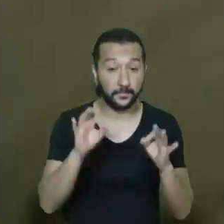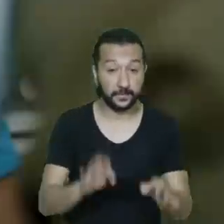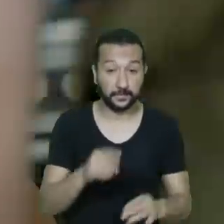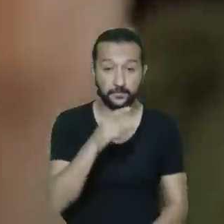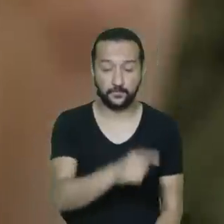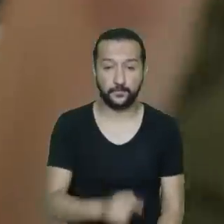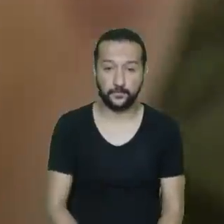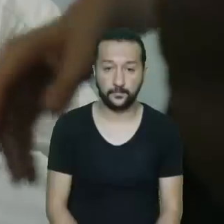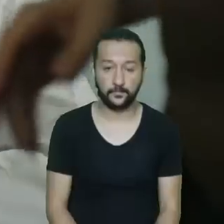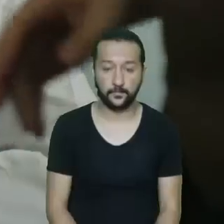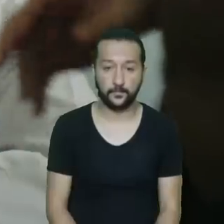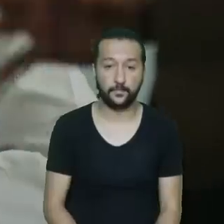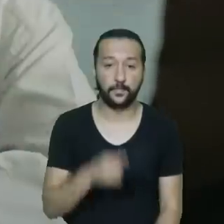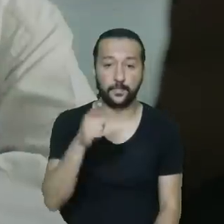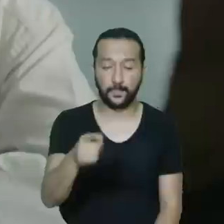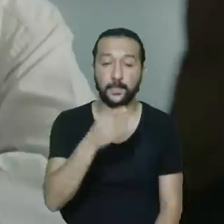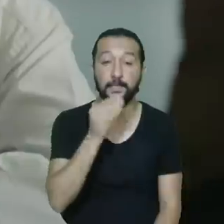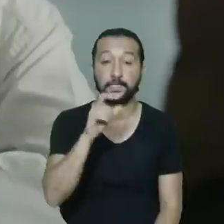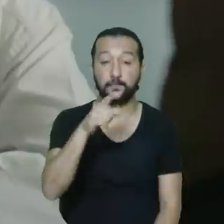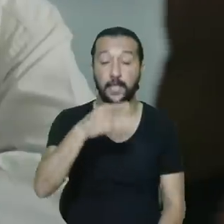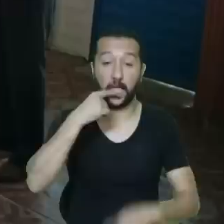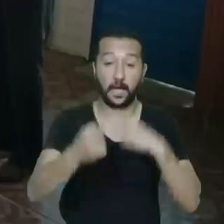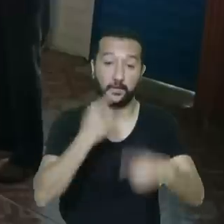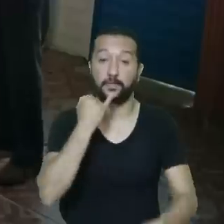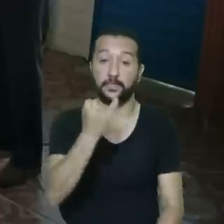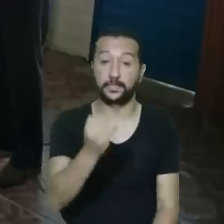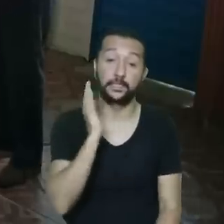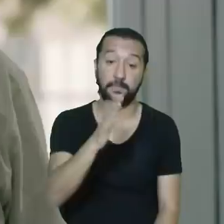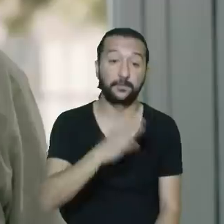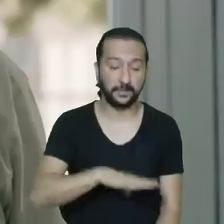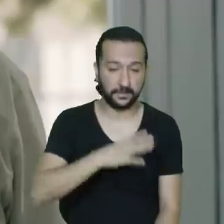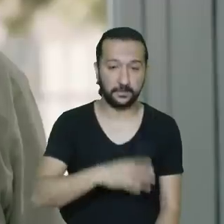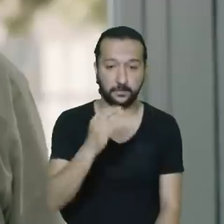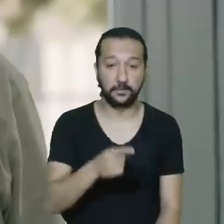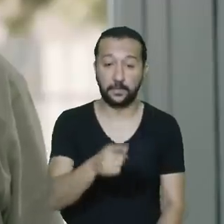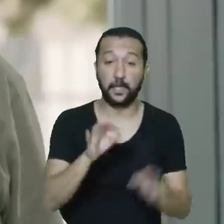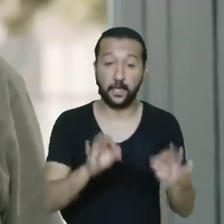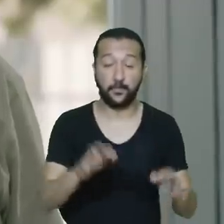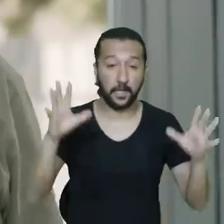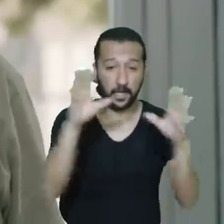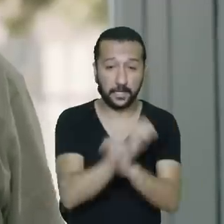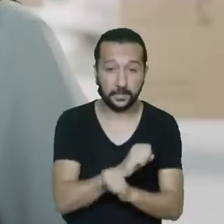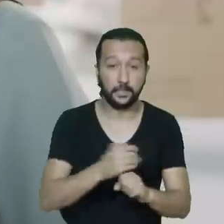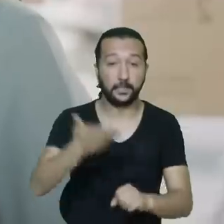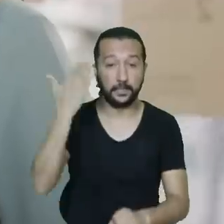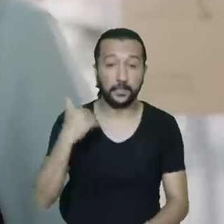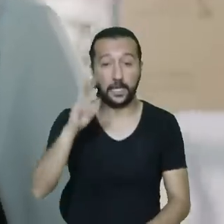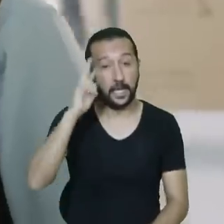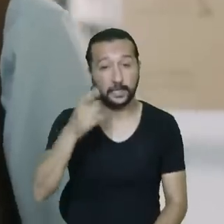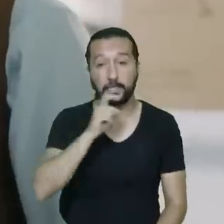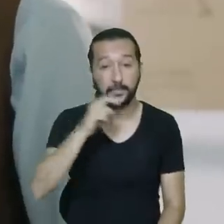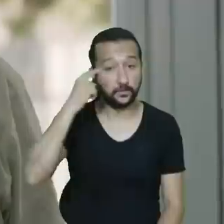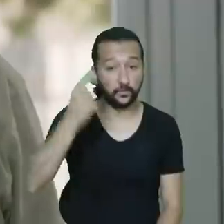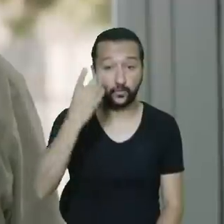Hinci. Genç Cemil. Akrabalarını ziyarete gitmektedir. Emme karanlık geçmişini ve yaptığı